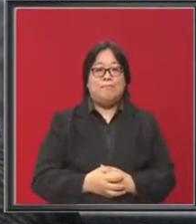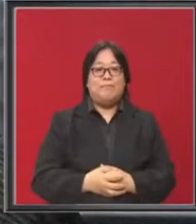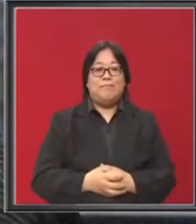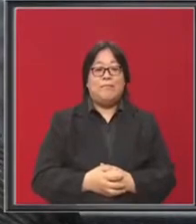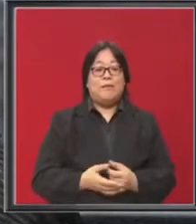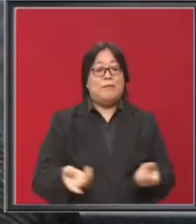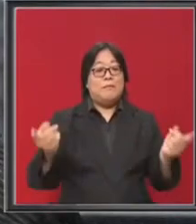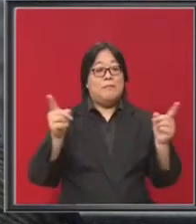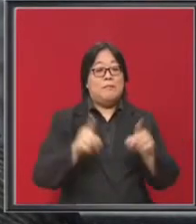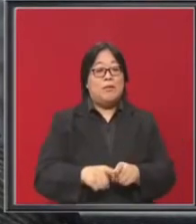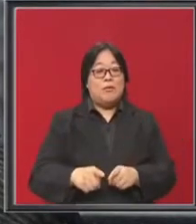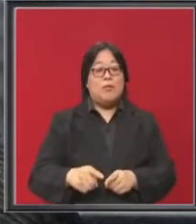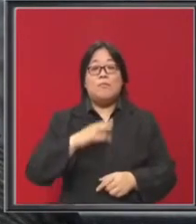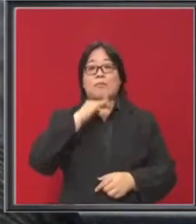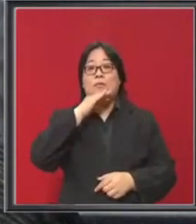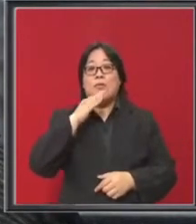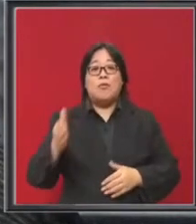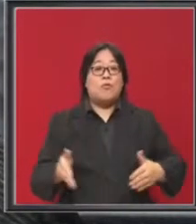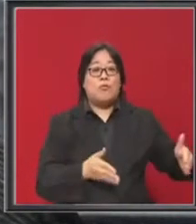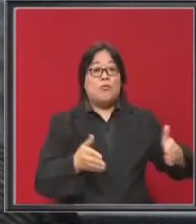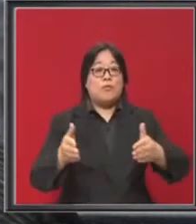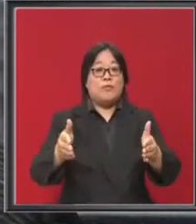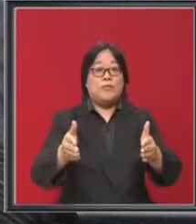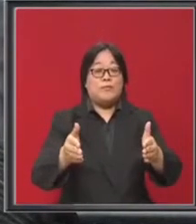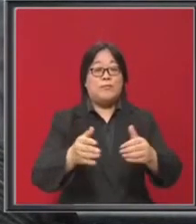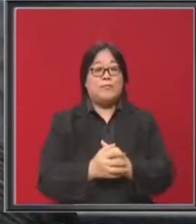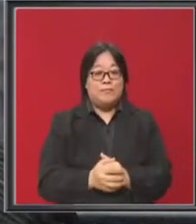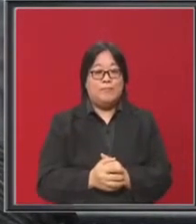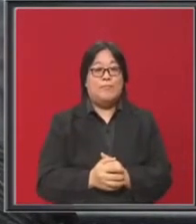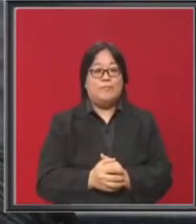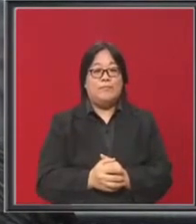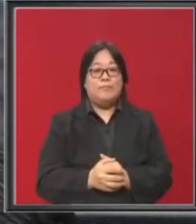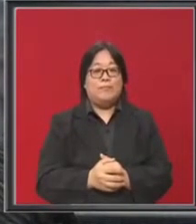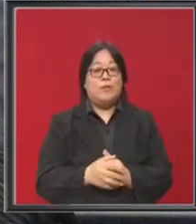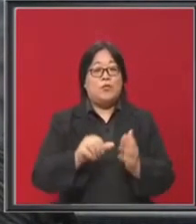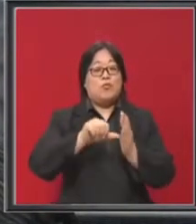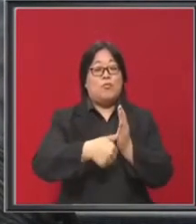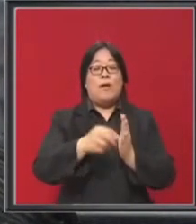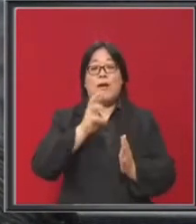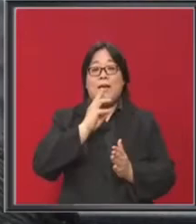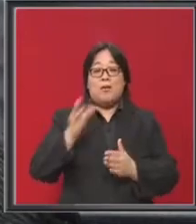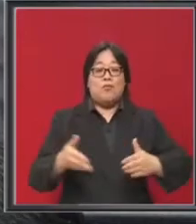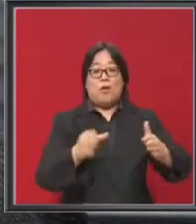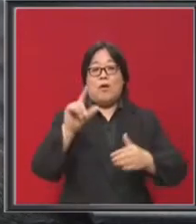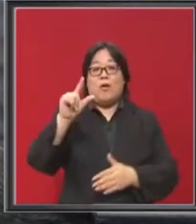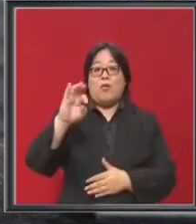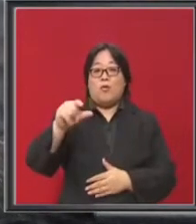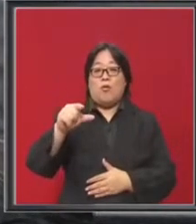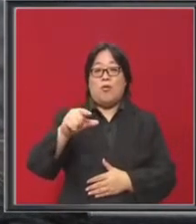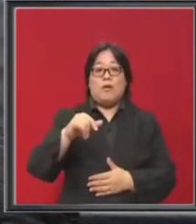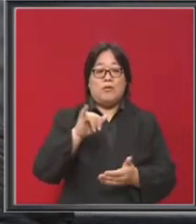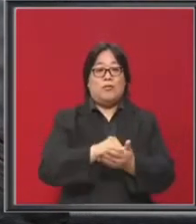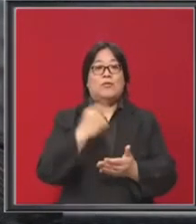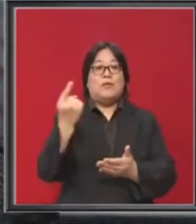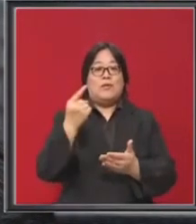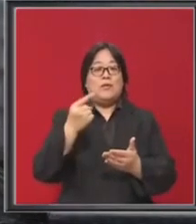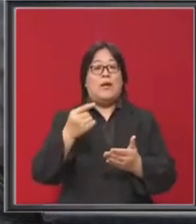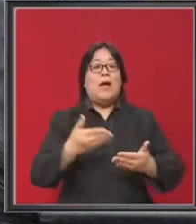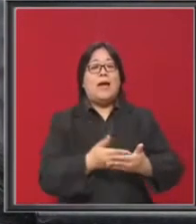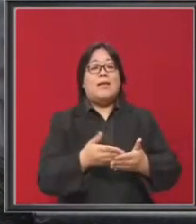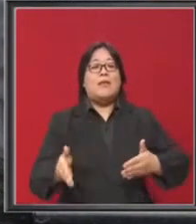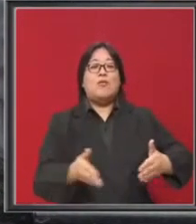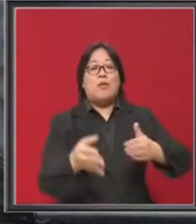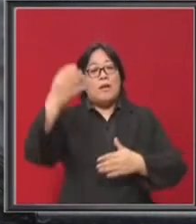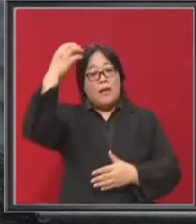insiden pencemaran sungai di sungai insiden pencemaran sumber air di sungai Gung yaitu salah satu diantara